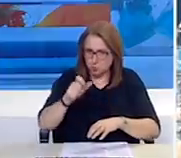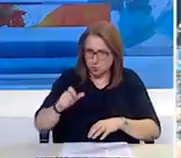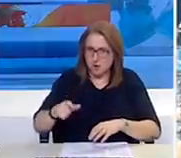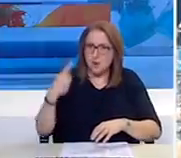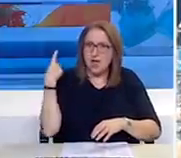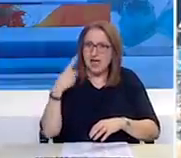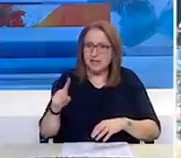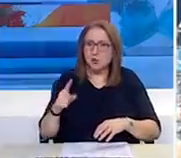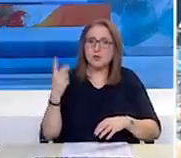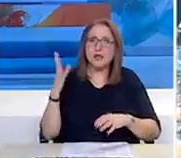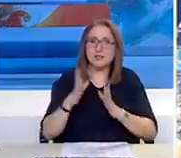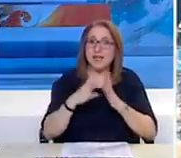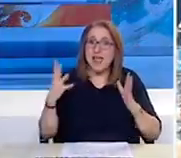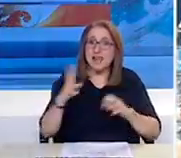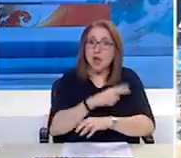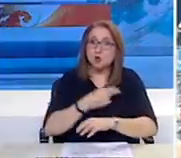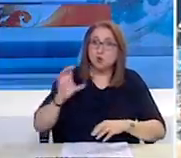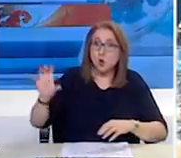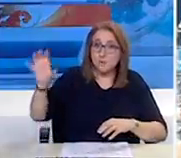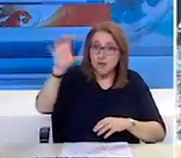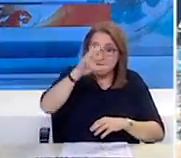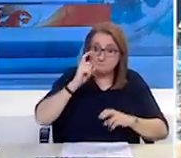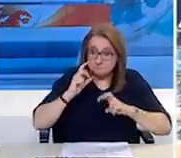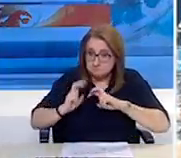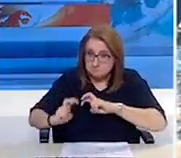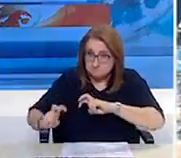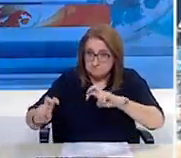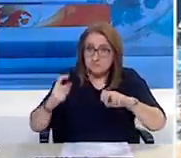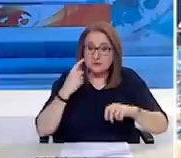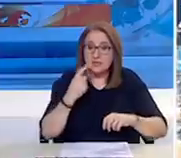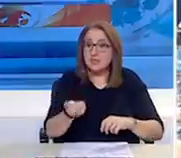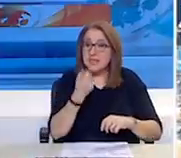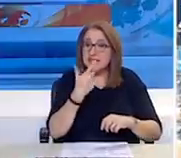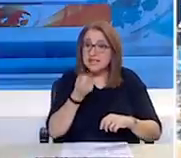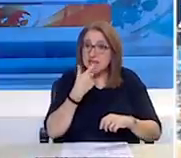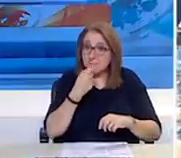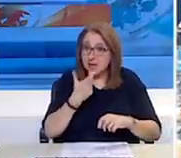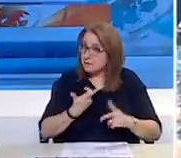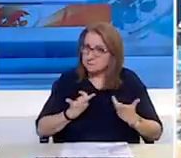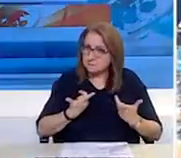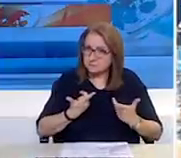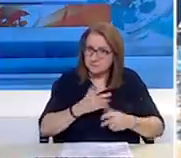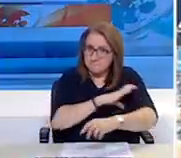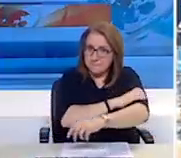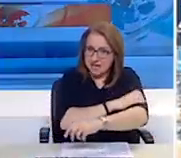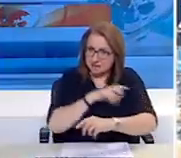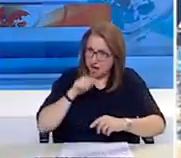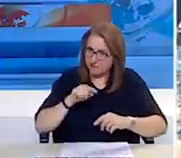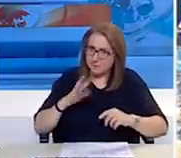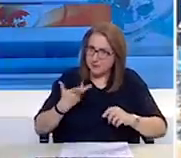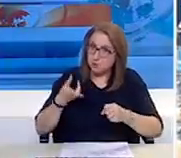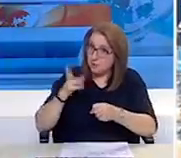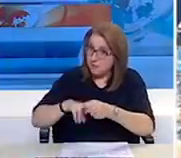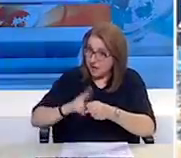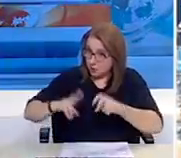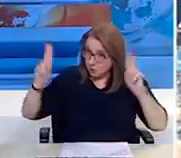συνέδεσε τη χρήση των αντιπερταστικών και με χαμηλότερο κίνδυνο θανάτου, κάτι που δεν επιβεβαιώθηκε όμως στις άλλες δύο. Σημειωτέων, τα φάρμακα